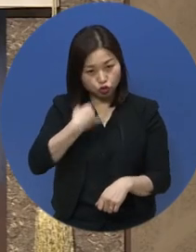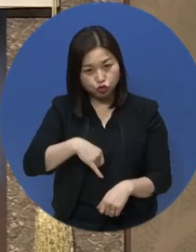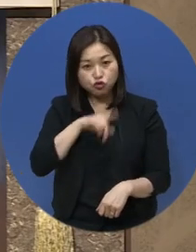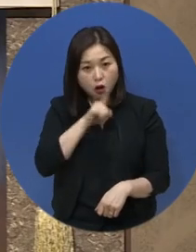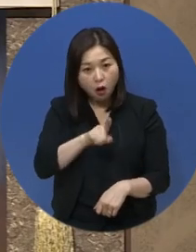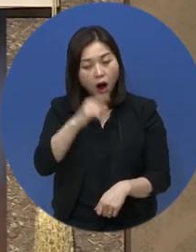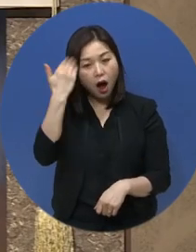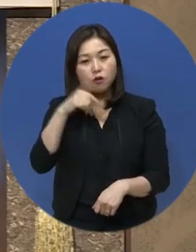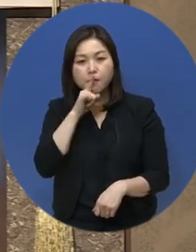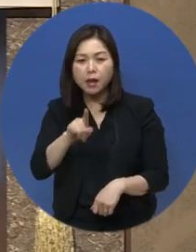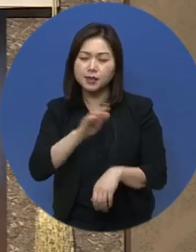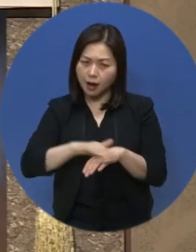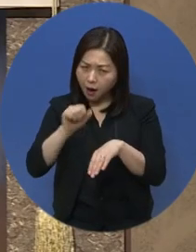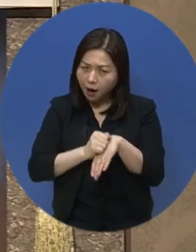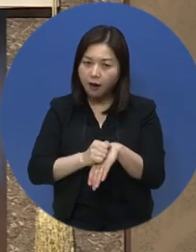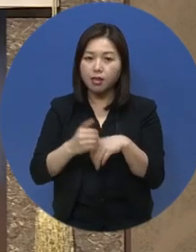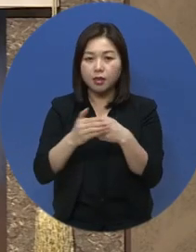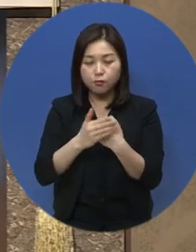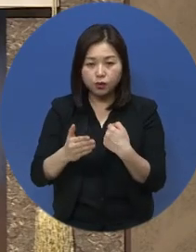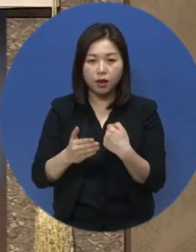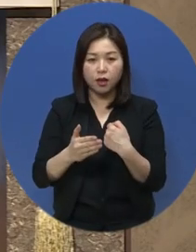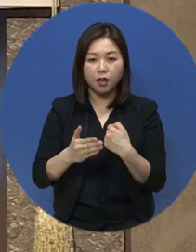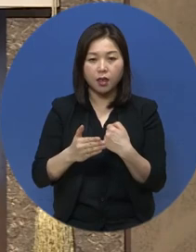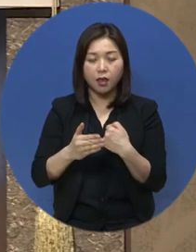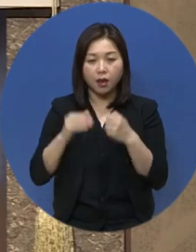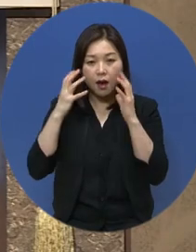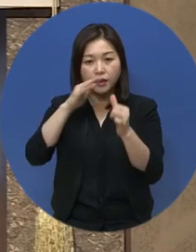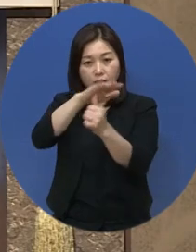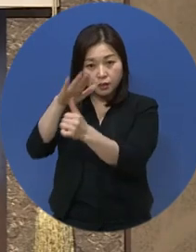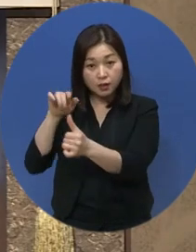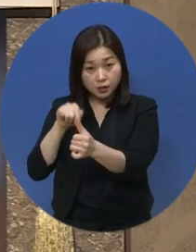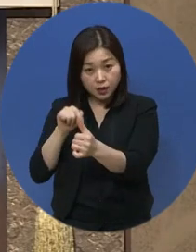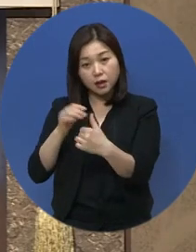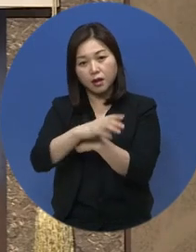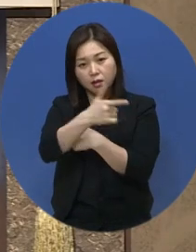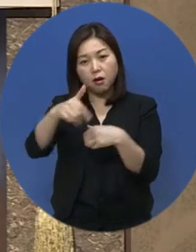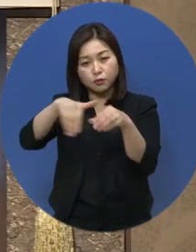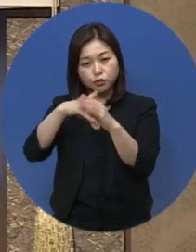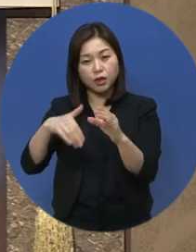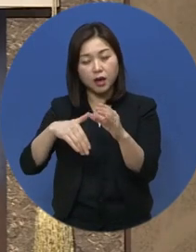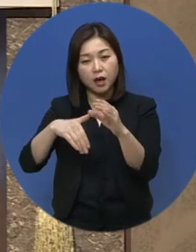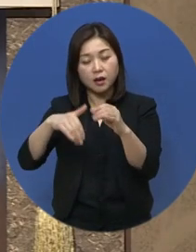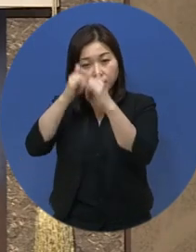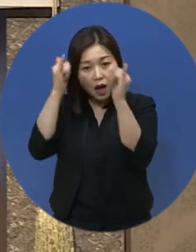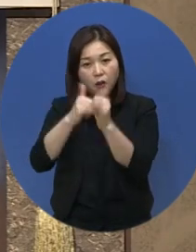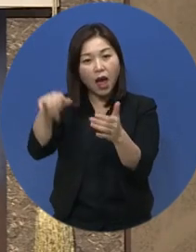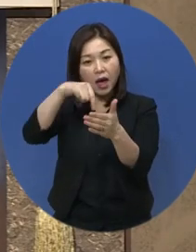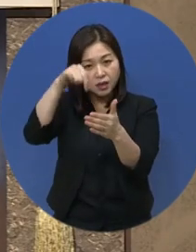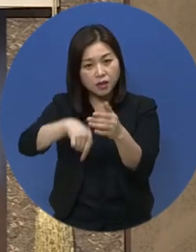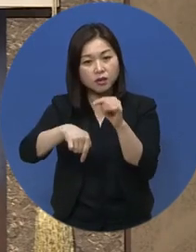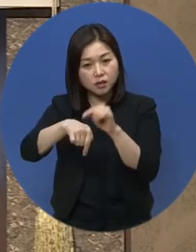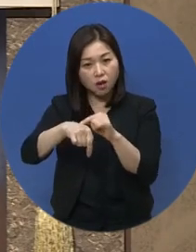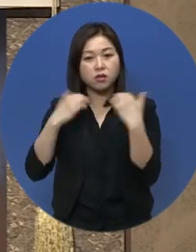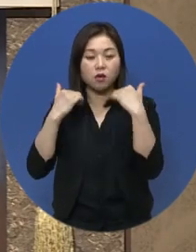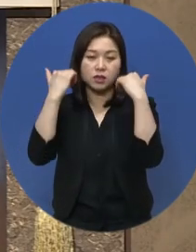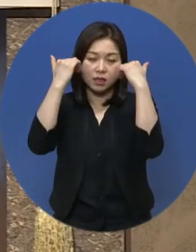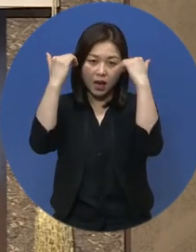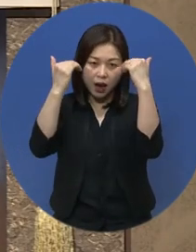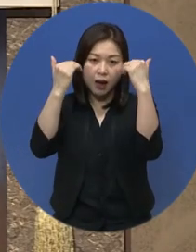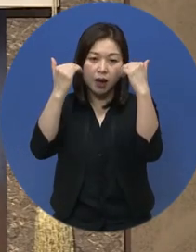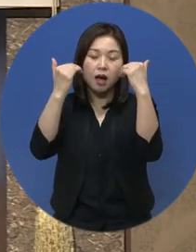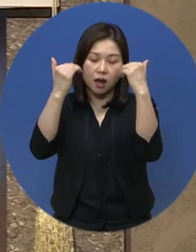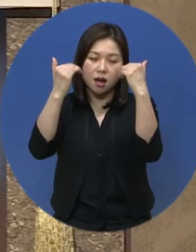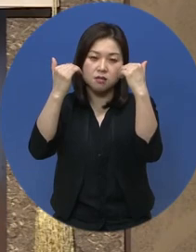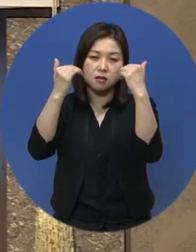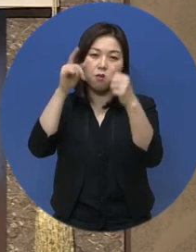예. 근데 이분이 아이들이 다문화 사회에 너희들이 어떻게 자라나야 된다라는 비전도 제시하면서 그렇게 운영하면서 특색